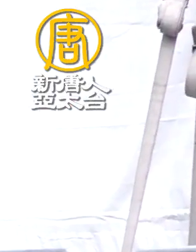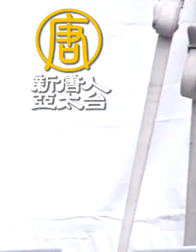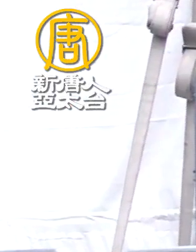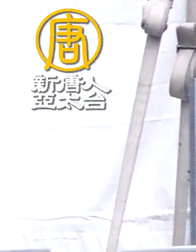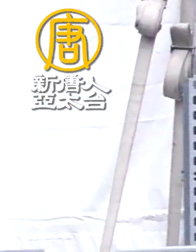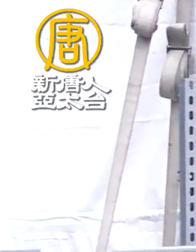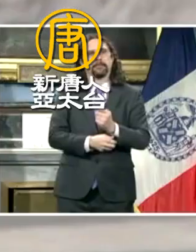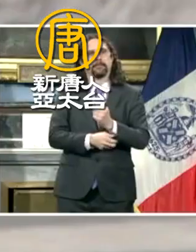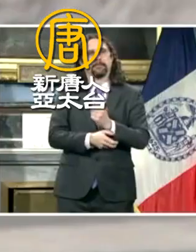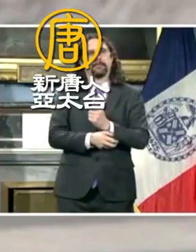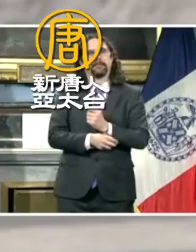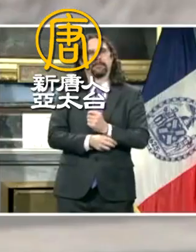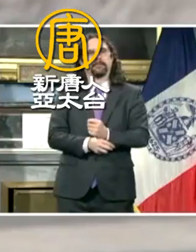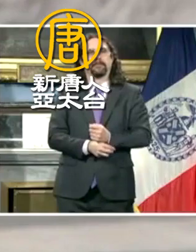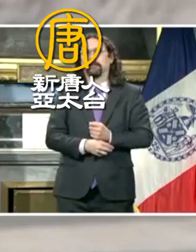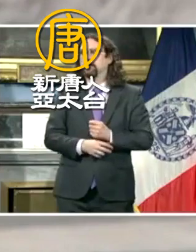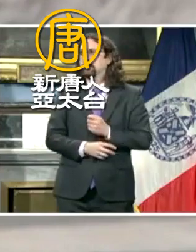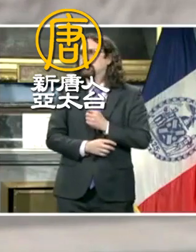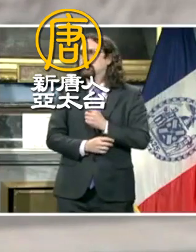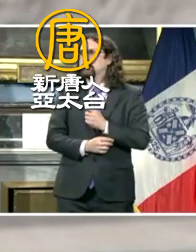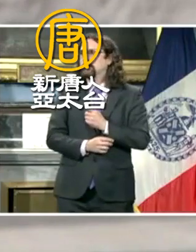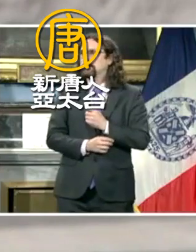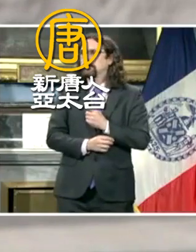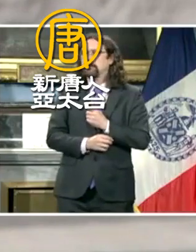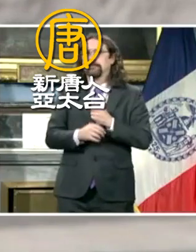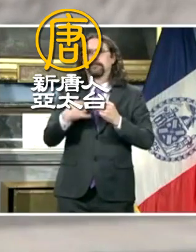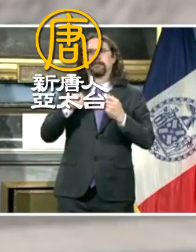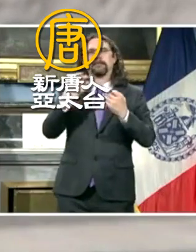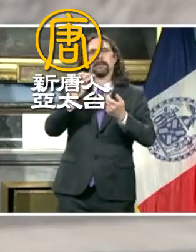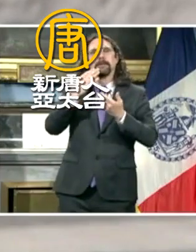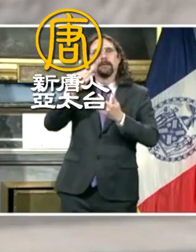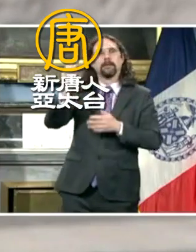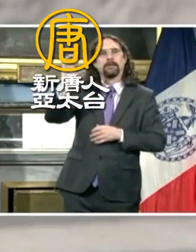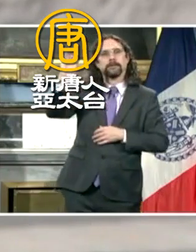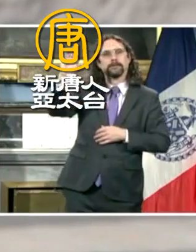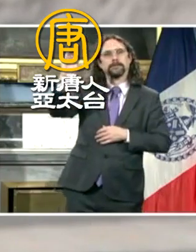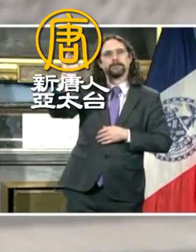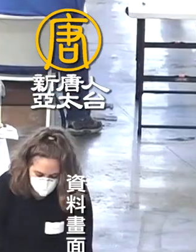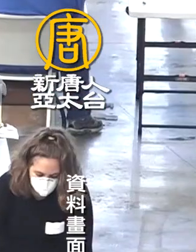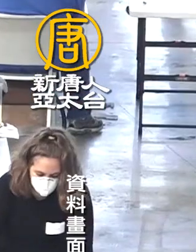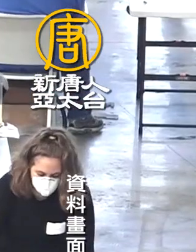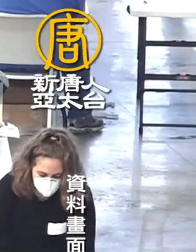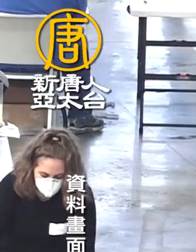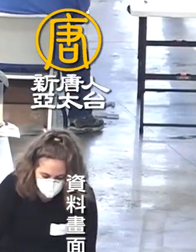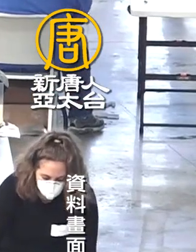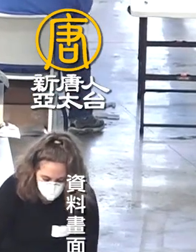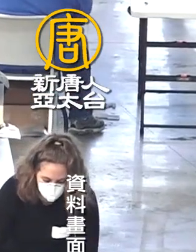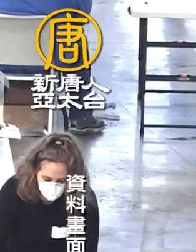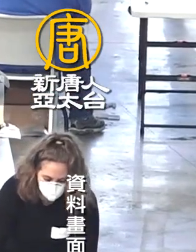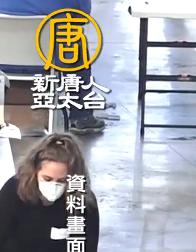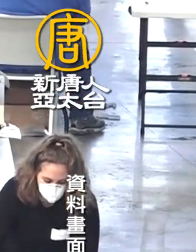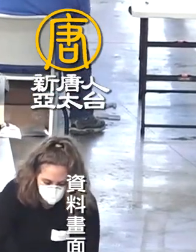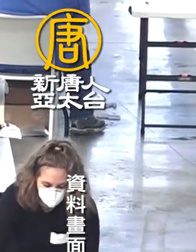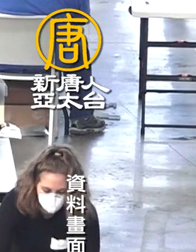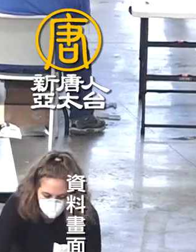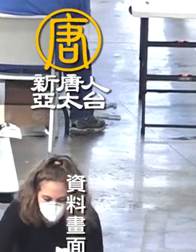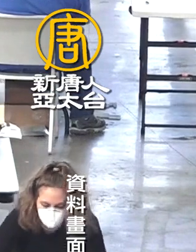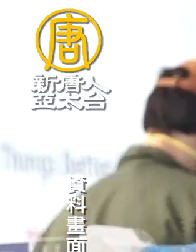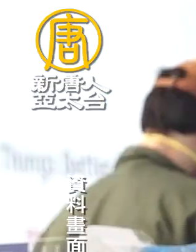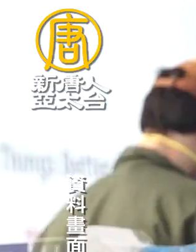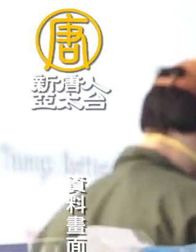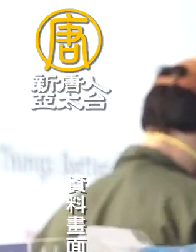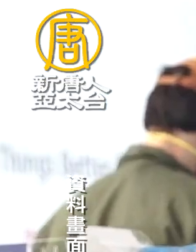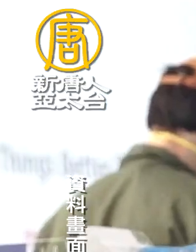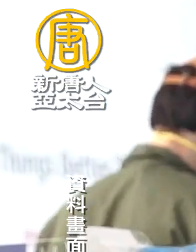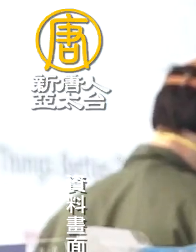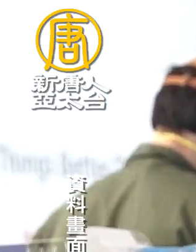耗250万件。白思豪表示，尽管纽约市疫情非常严峻，但他想通过展现纽约人互助的画面，告诉市